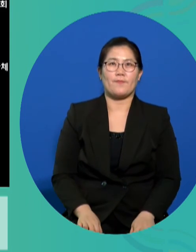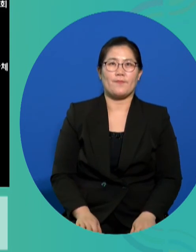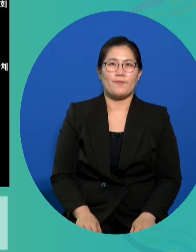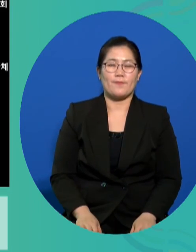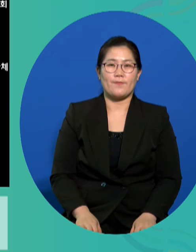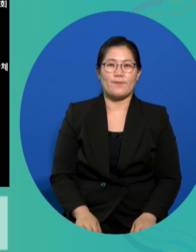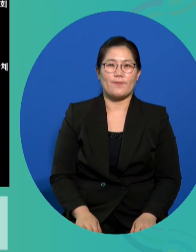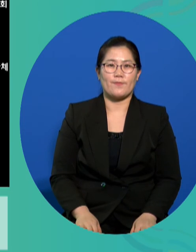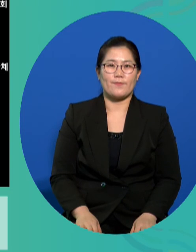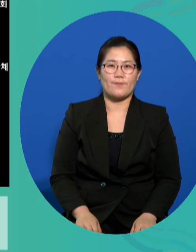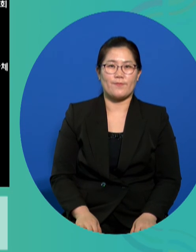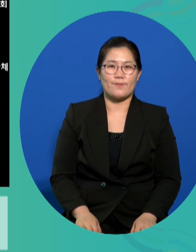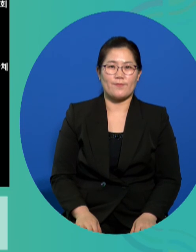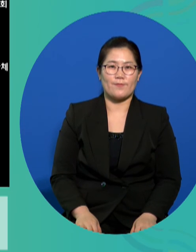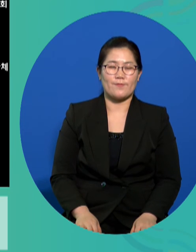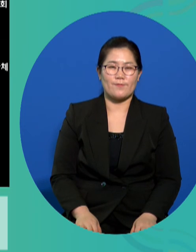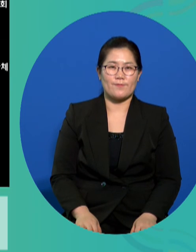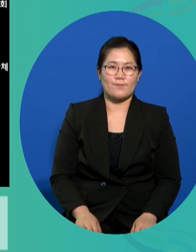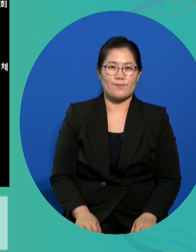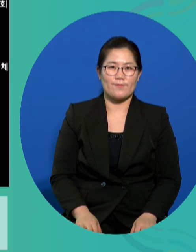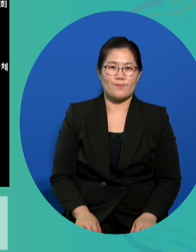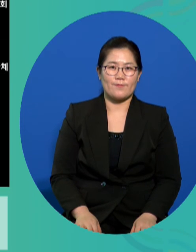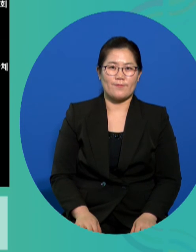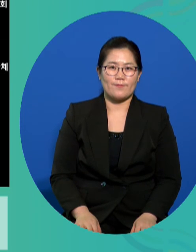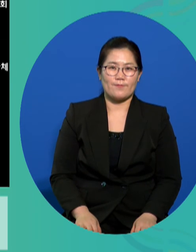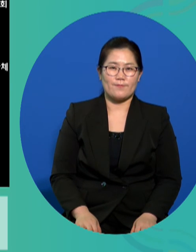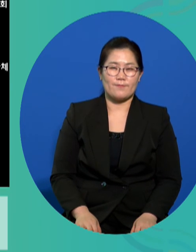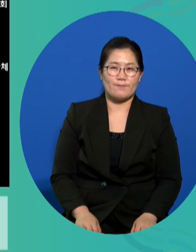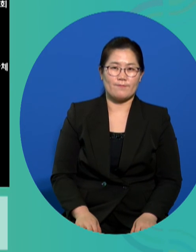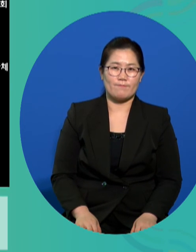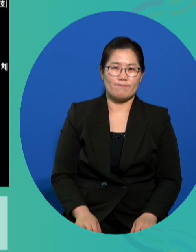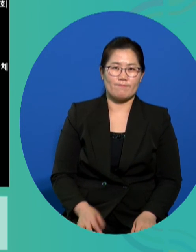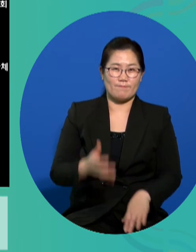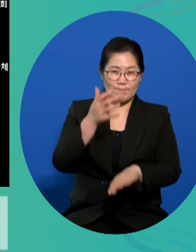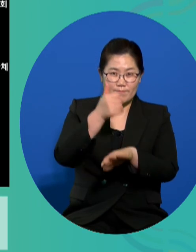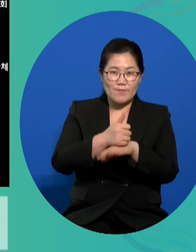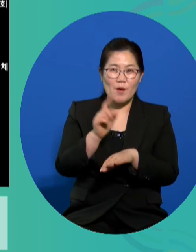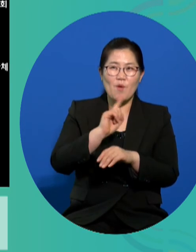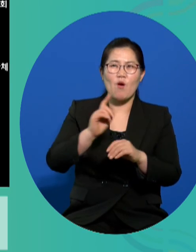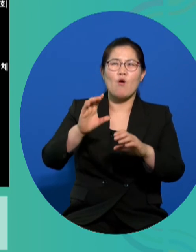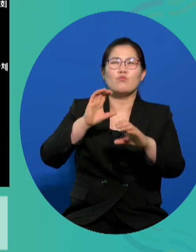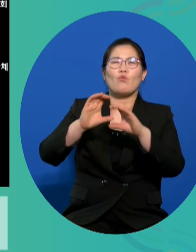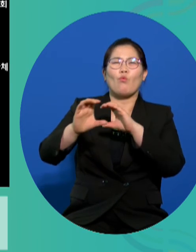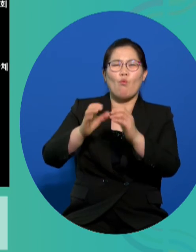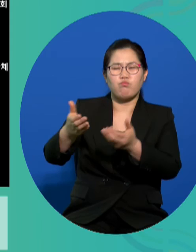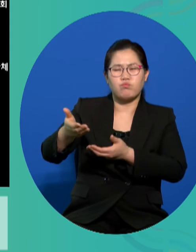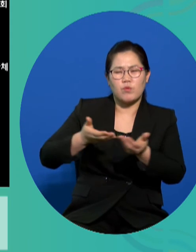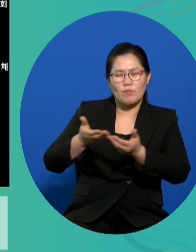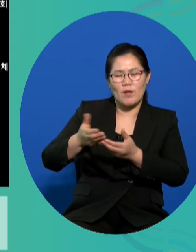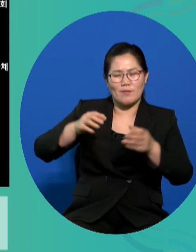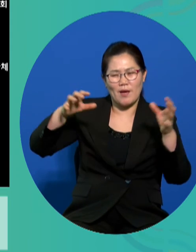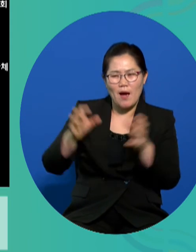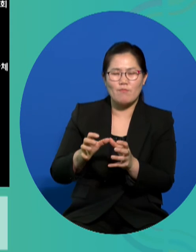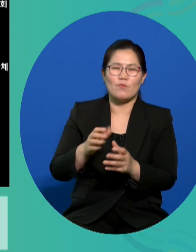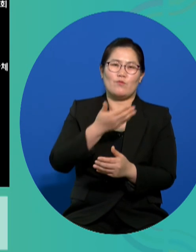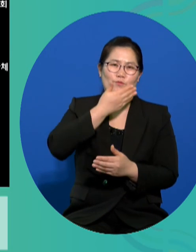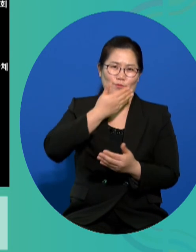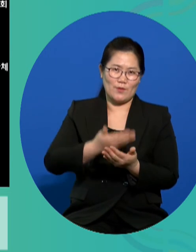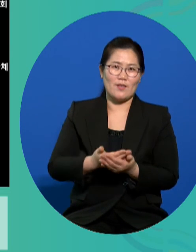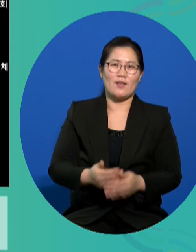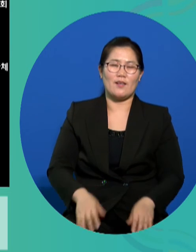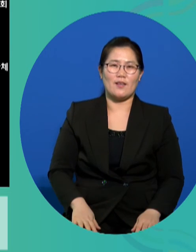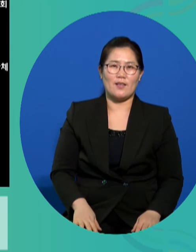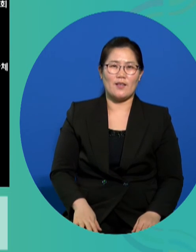해보고요. 마지막으로 그 소통 협력이라는 측면에서 아까 말씀드렸지만 초기에 거버넌스를